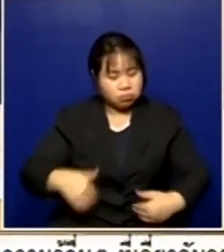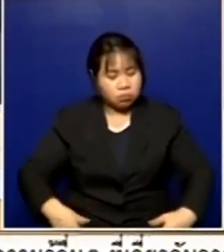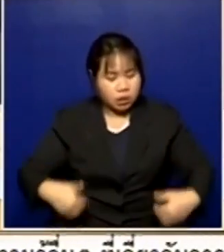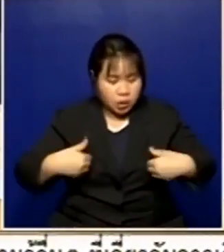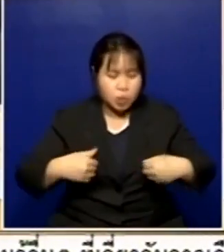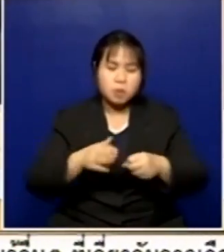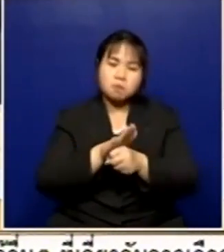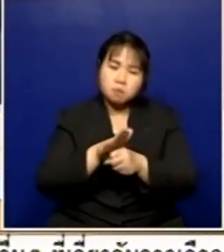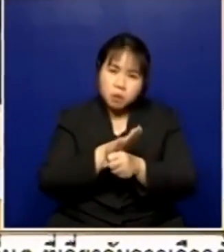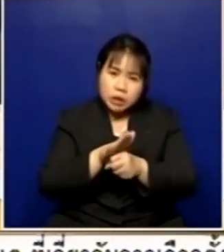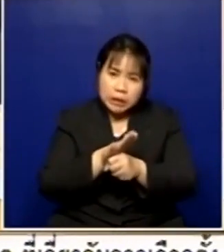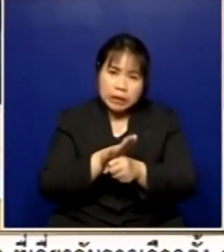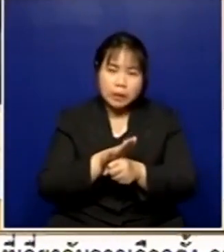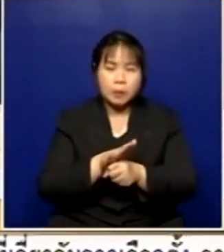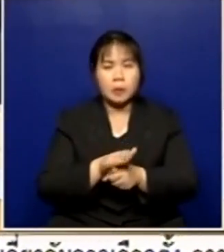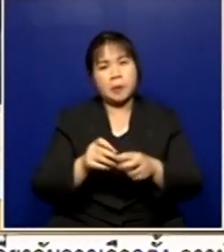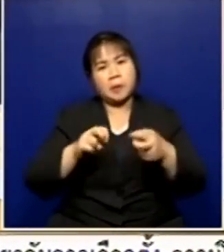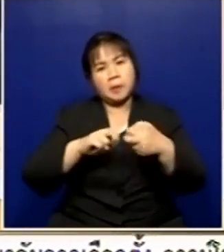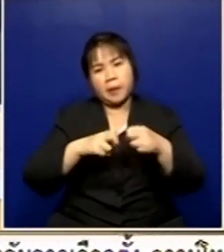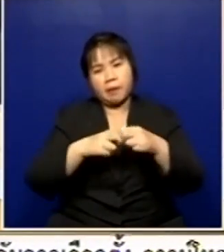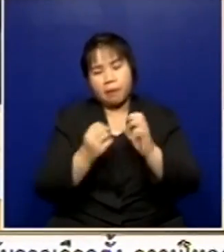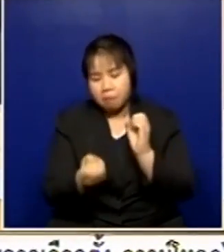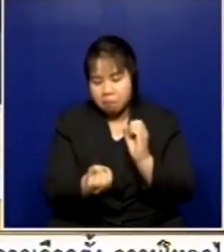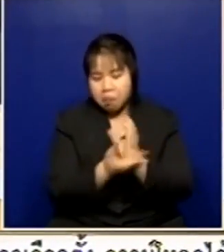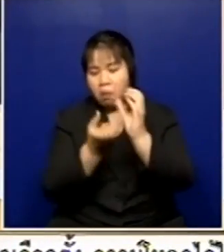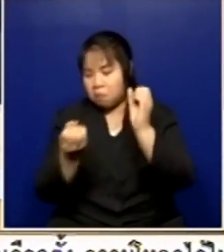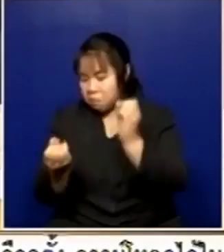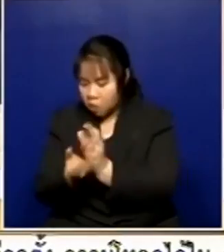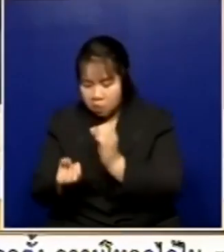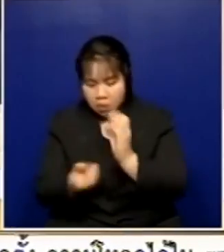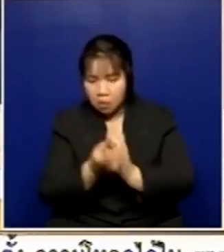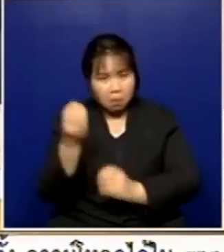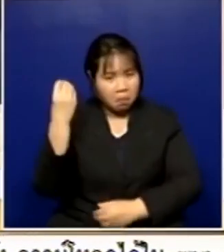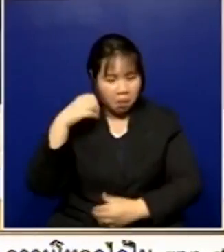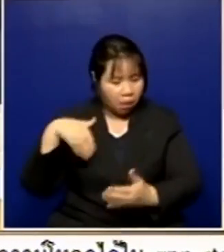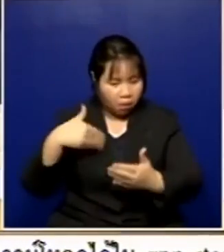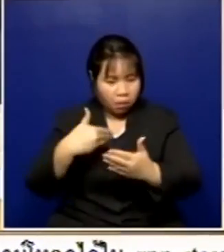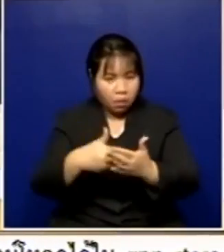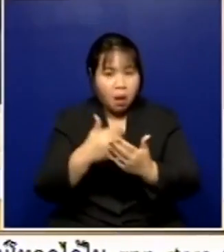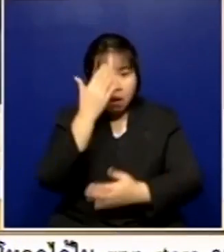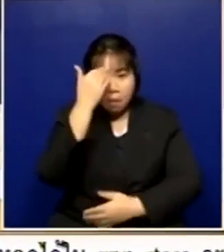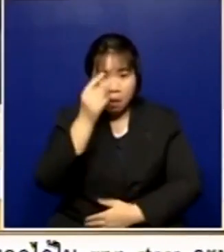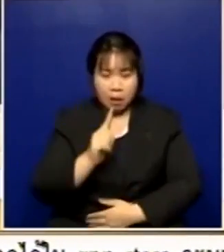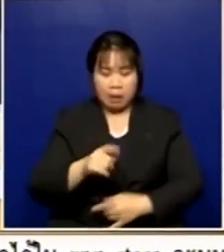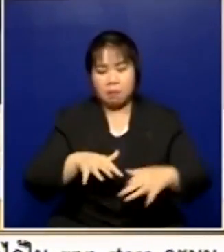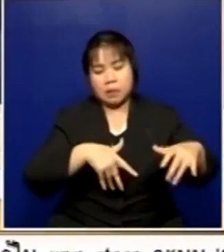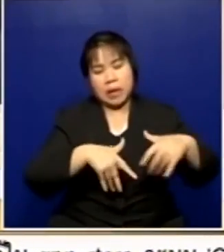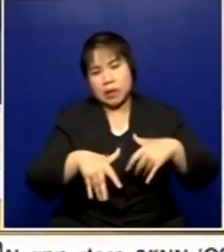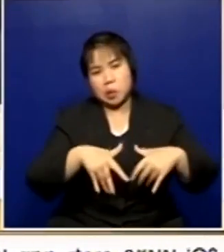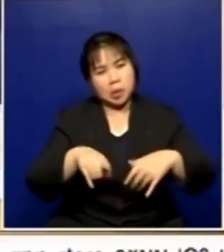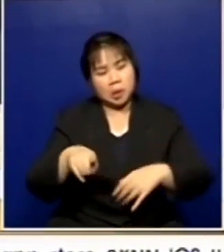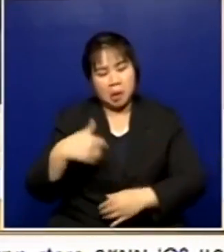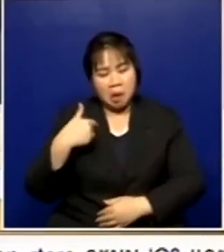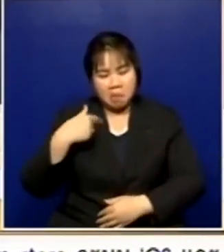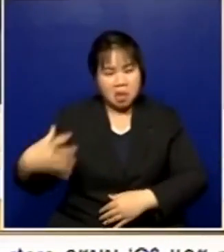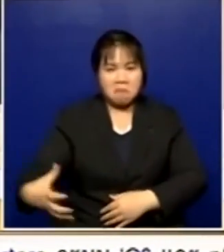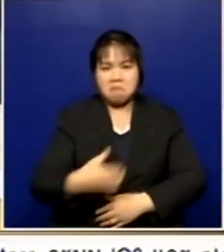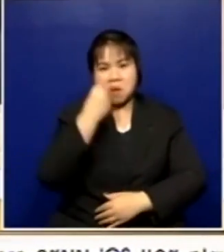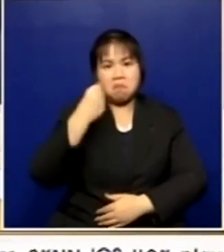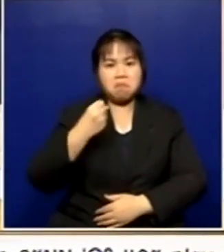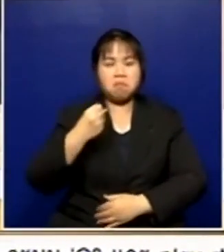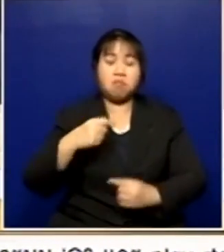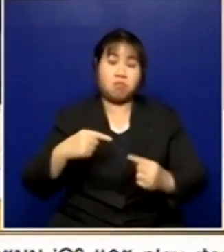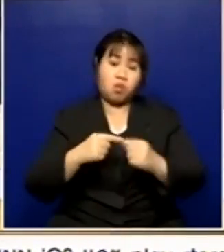ได้ถูกบ่อนเซาะกัดกร่อนเรื่อยมานับจากการที่ประชาชนถูกฉ้อชกอำนาจอธิปไตย